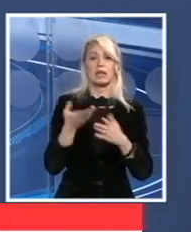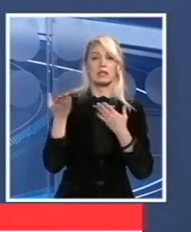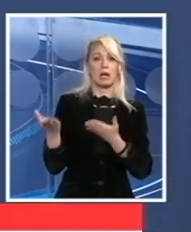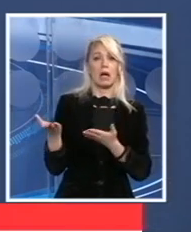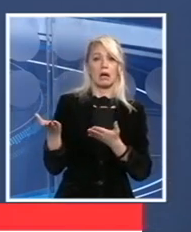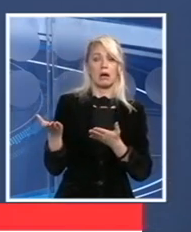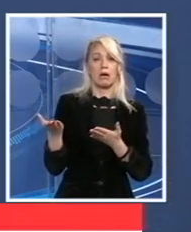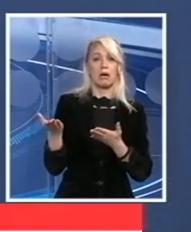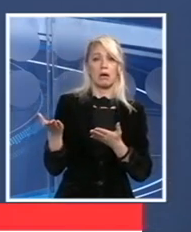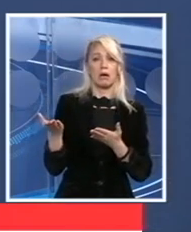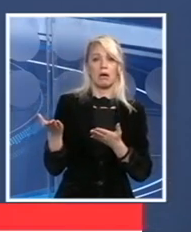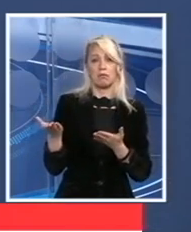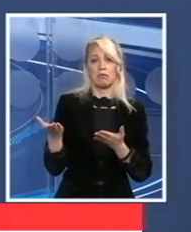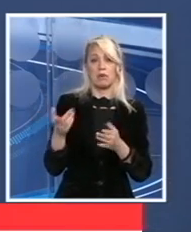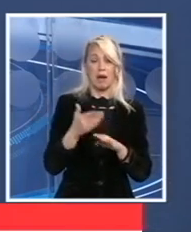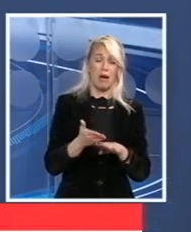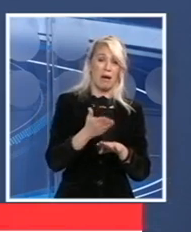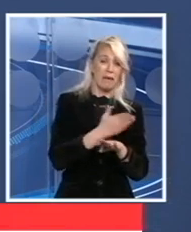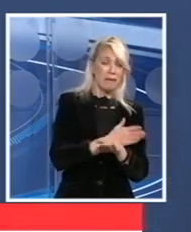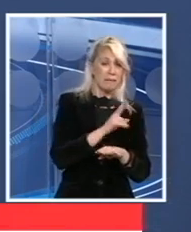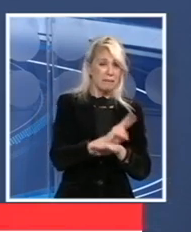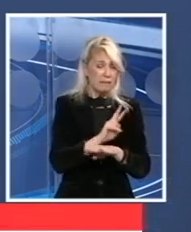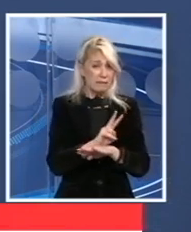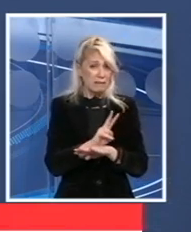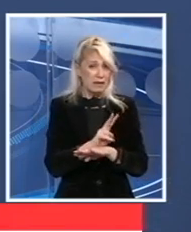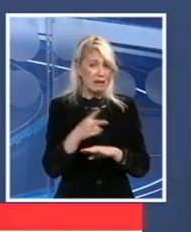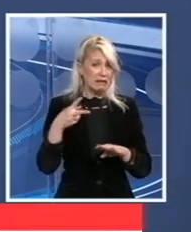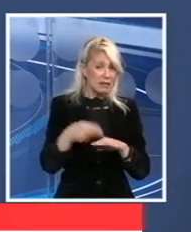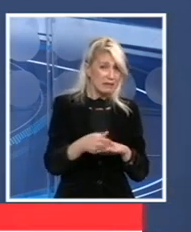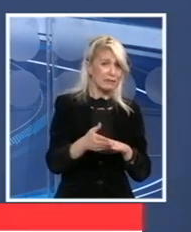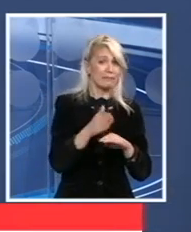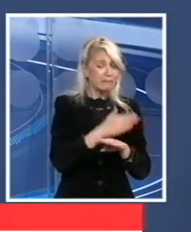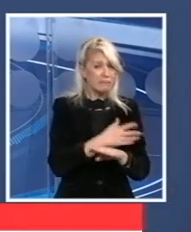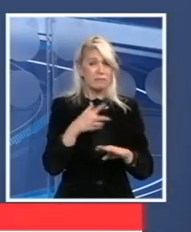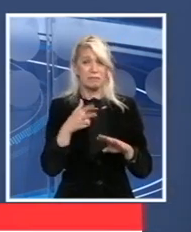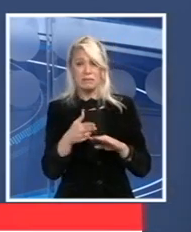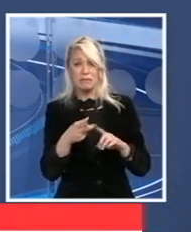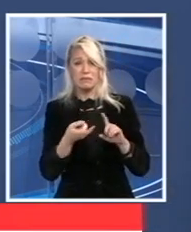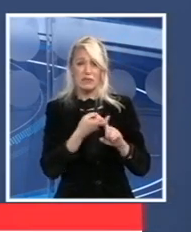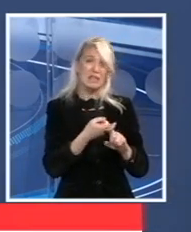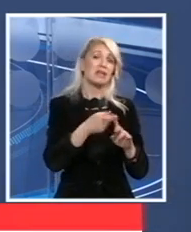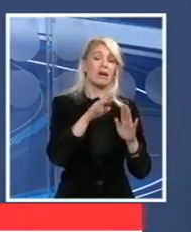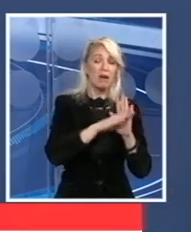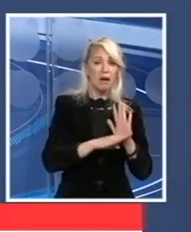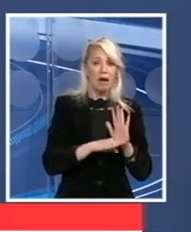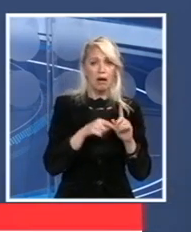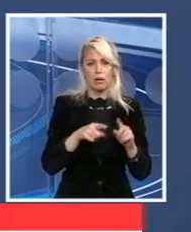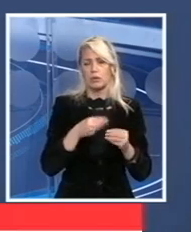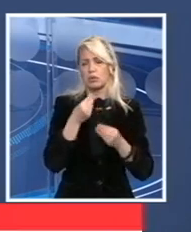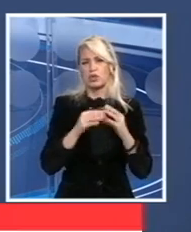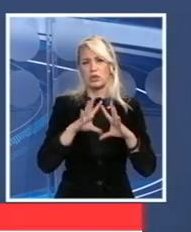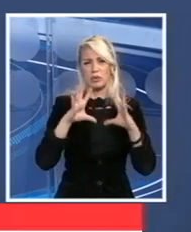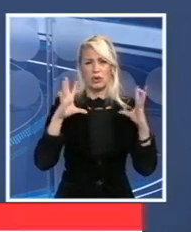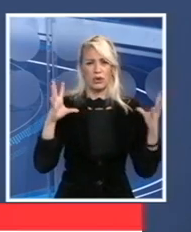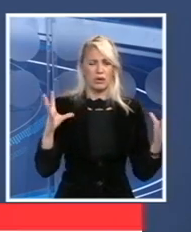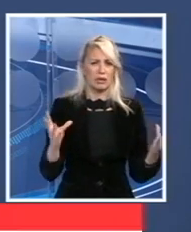Kada pričamo o preventivnim merama, pričamo uopšteno i one važe